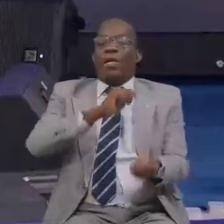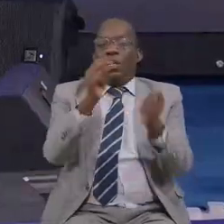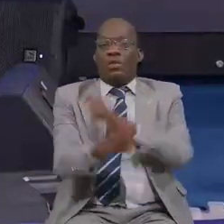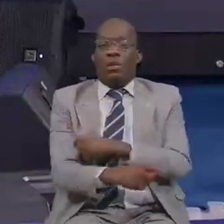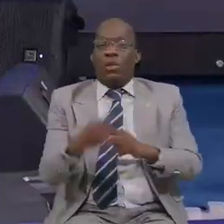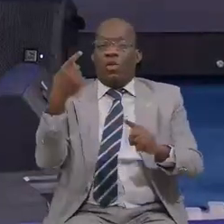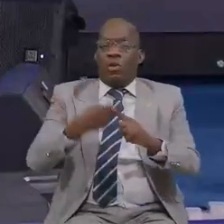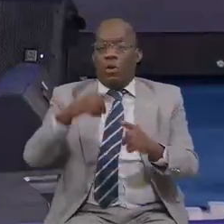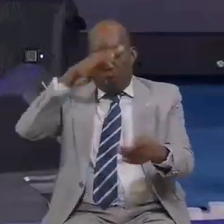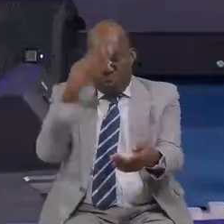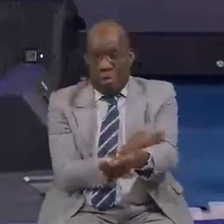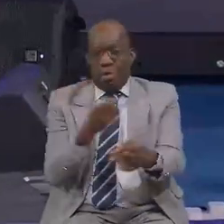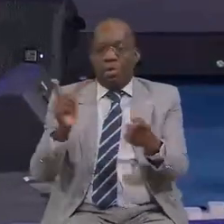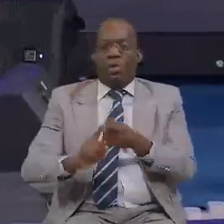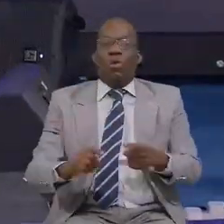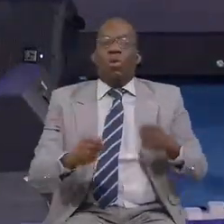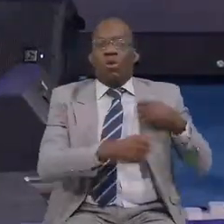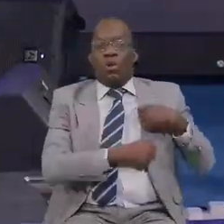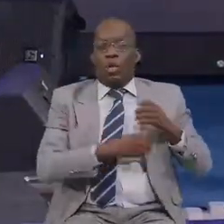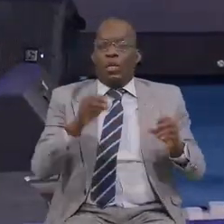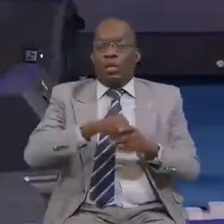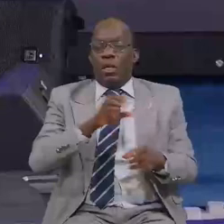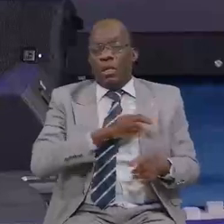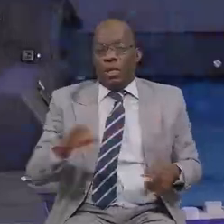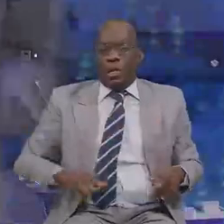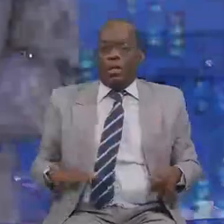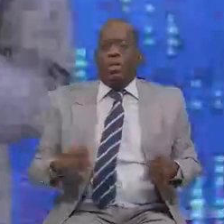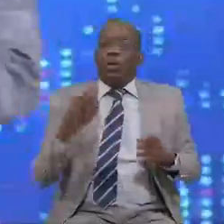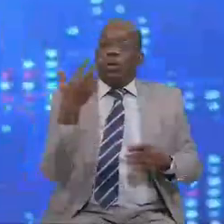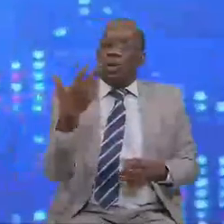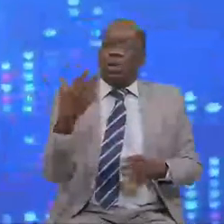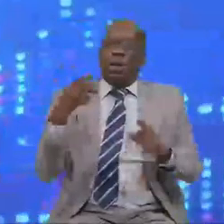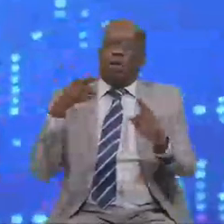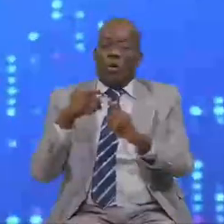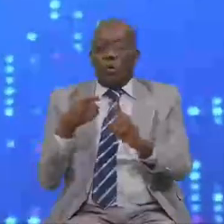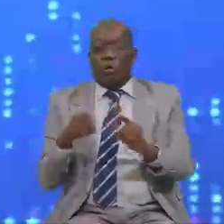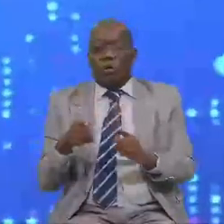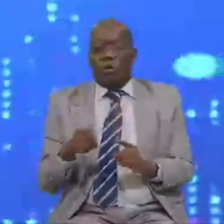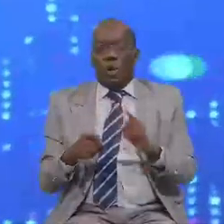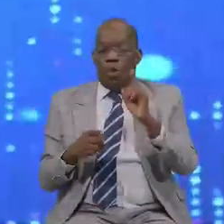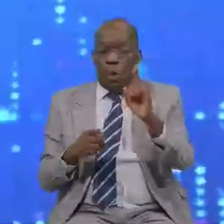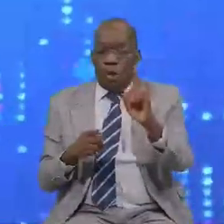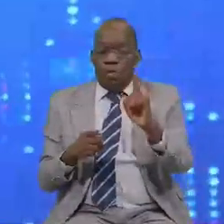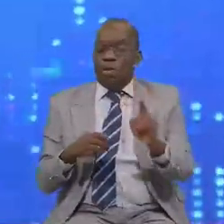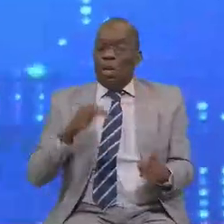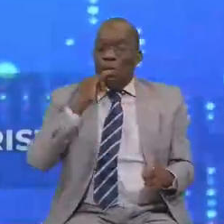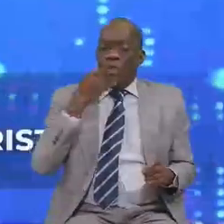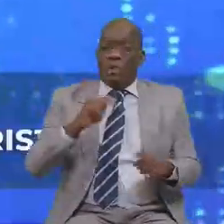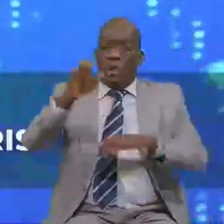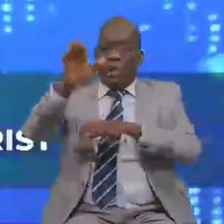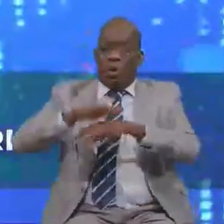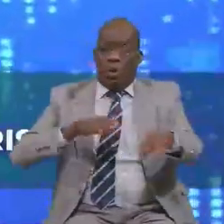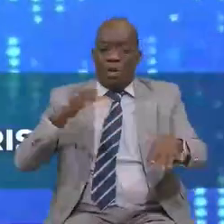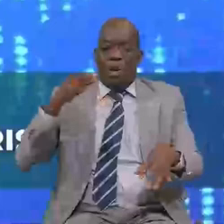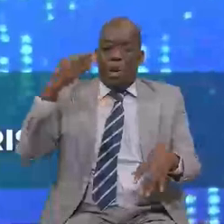soldats dans l'armée de Christ. Il y a trois éléments à voir. Premièrement, le premier élément, c'est l'appel des